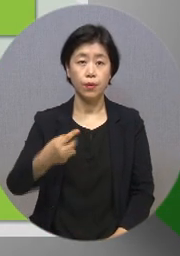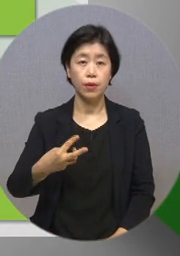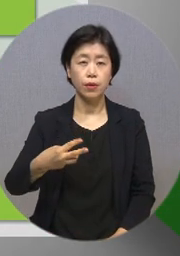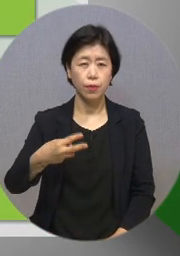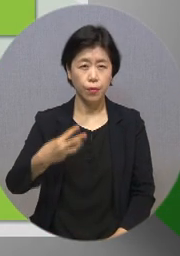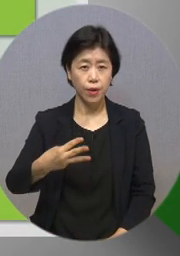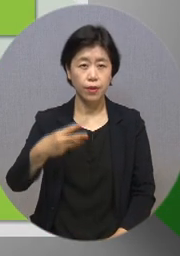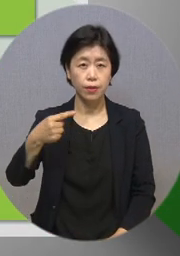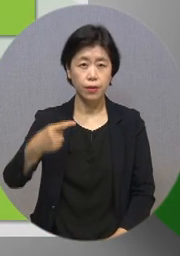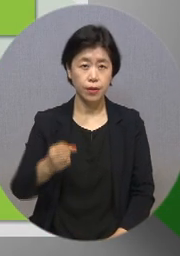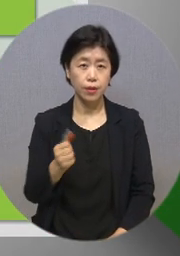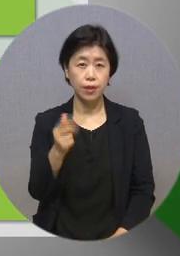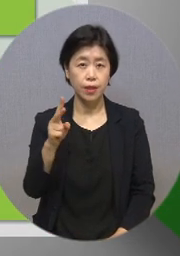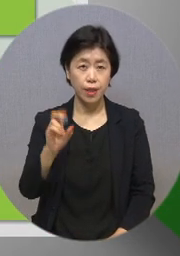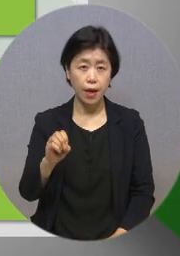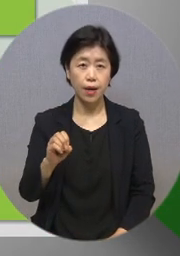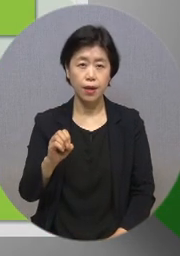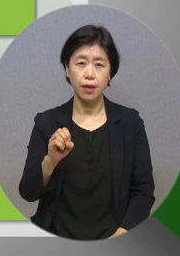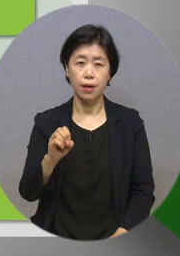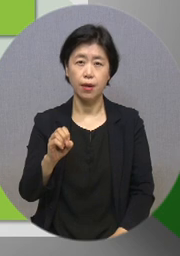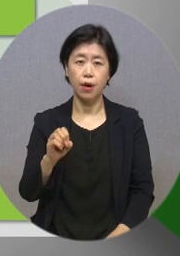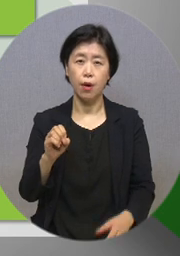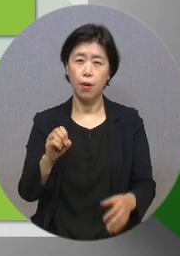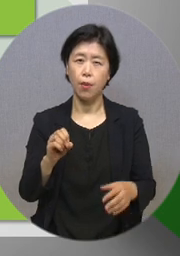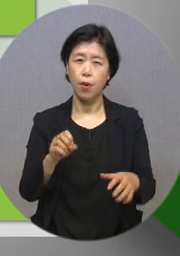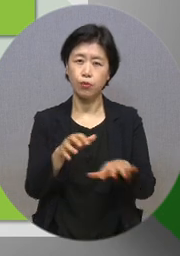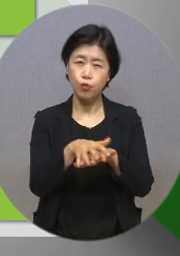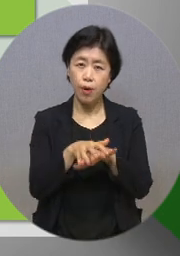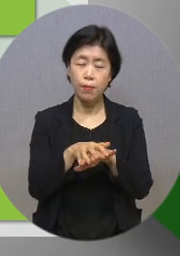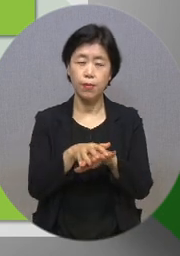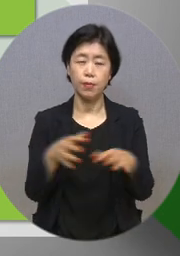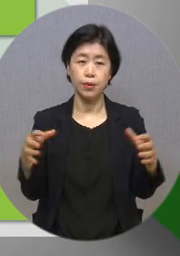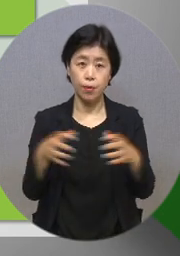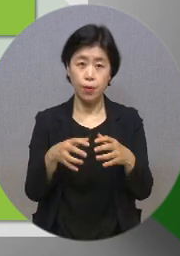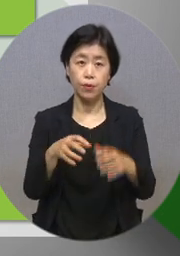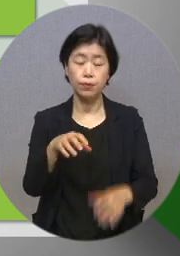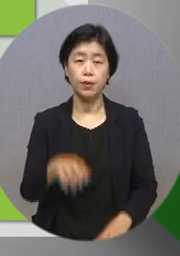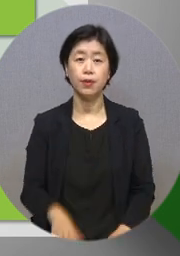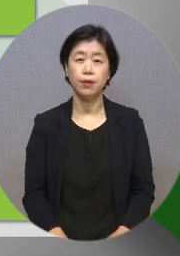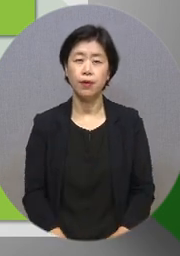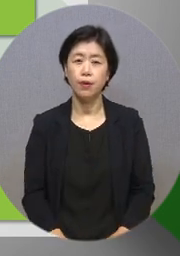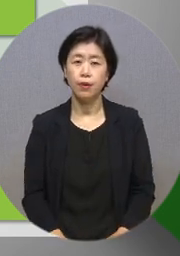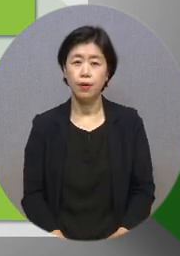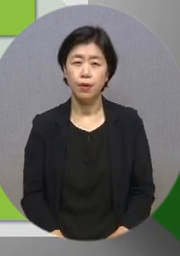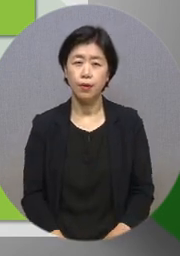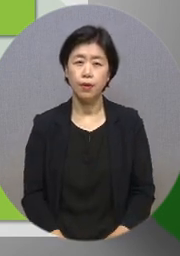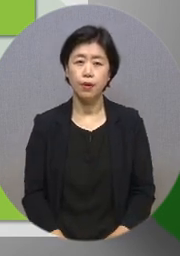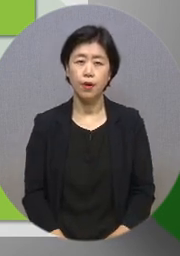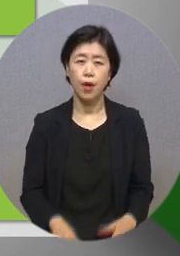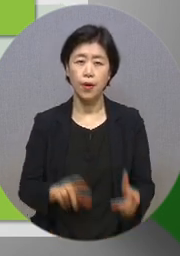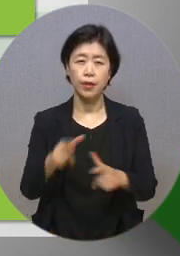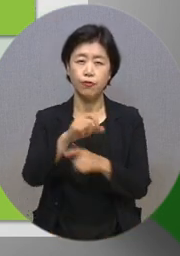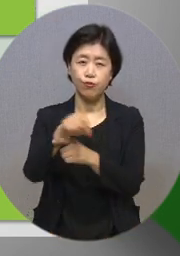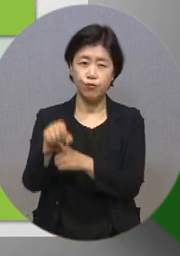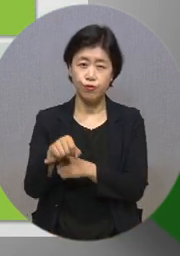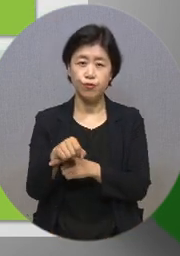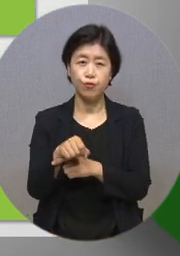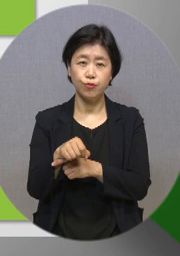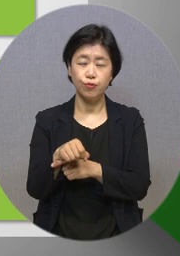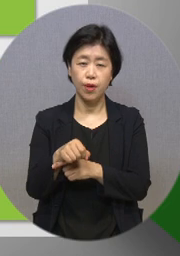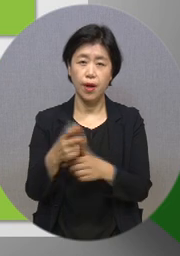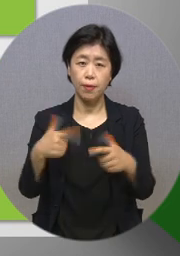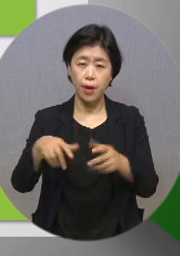월등향 매실 영농조합법인에서 과수작물 재배원을 모집합니다. 접수 마감일은 8월